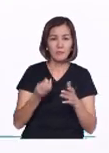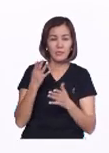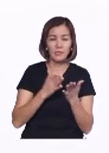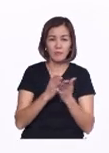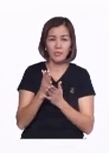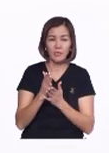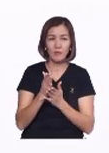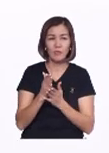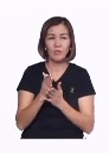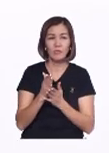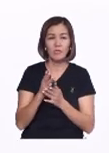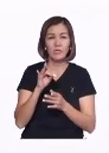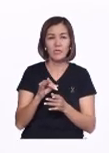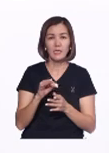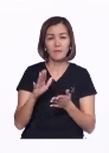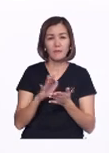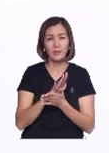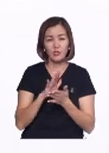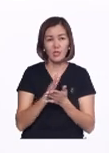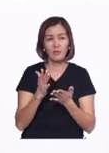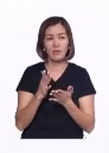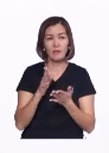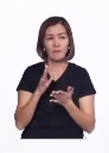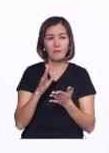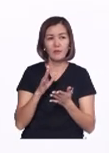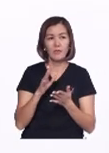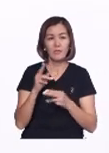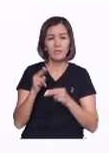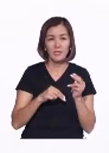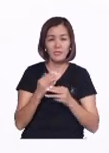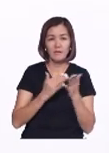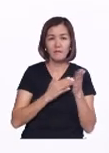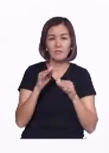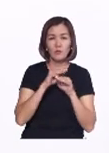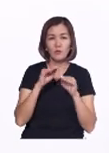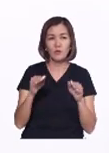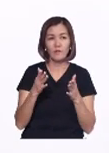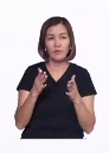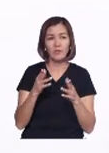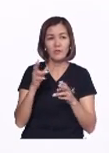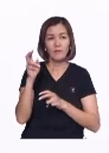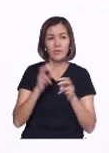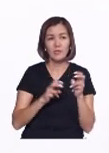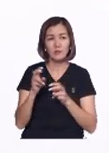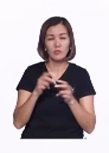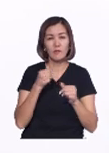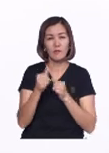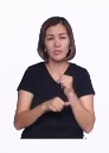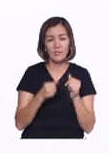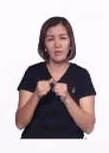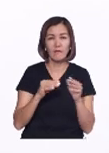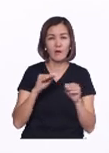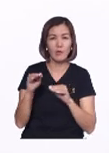сектора, полупроводников и печатных плат. Строительство АЭС позволит повысить уровень компетенции в производстве материалов,